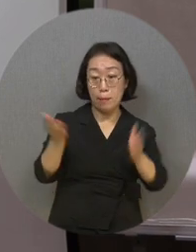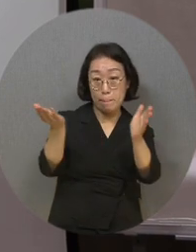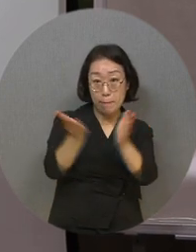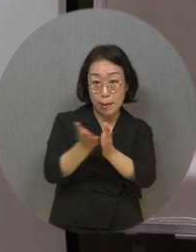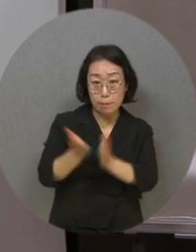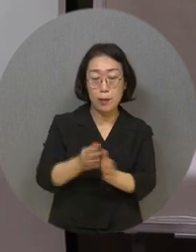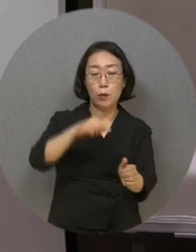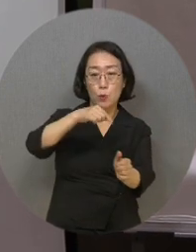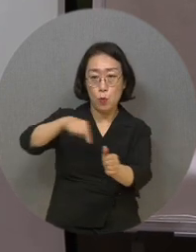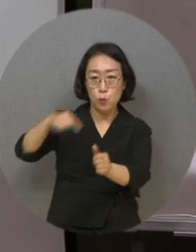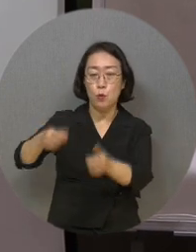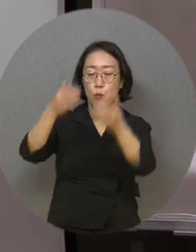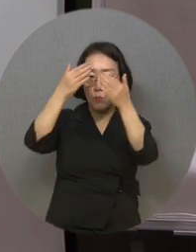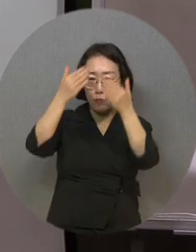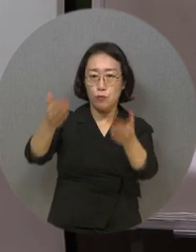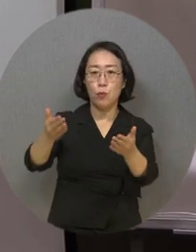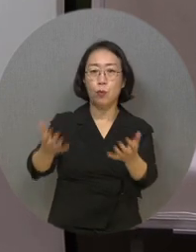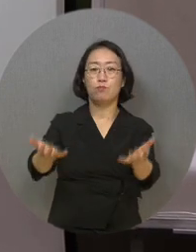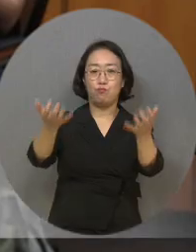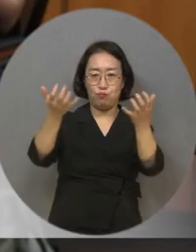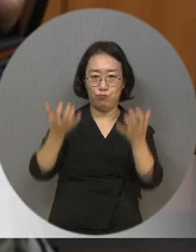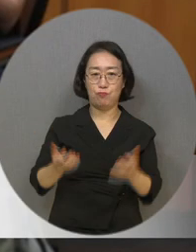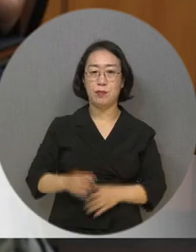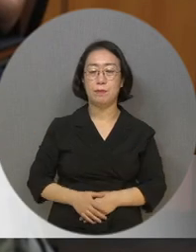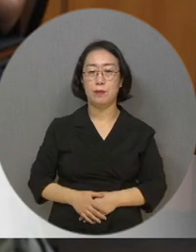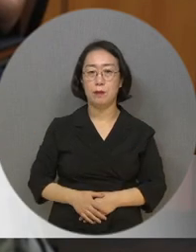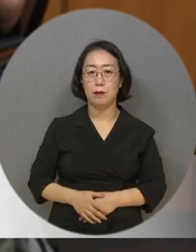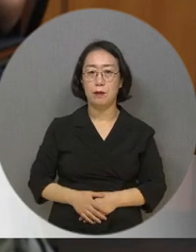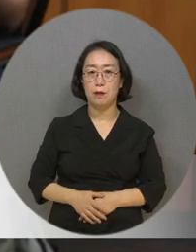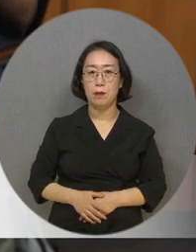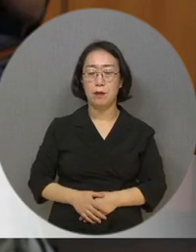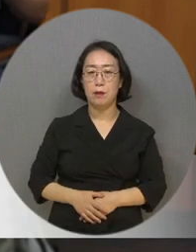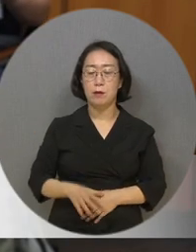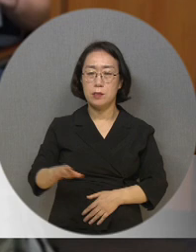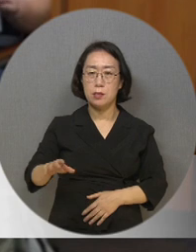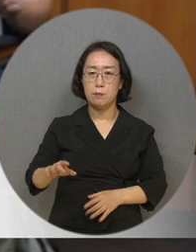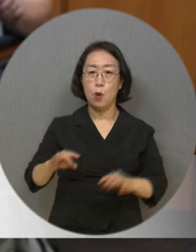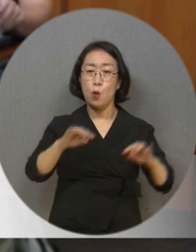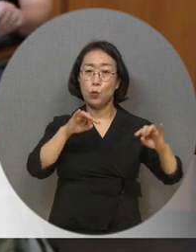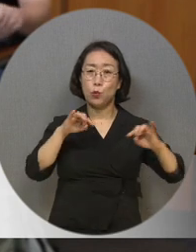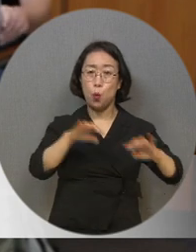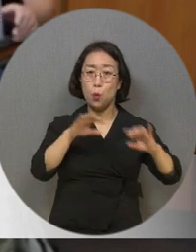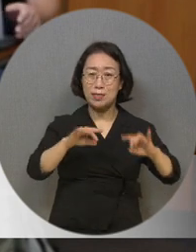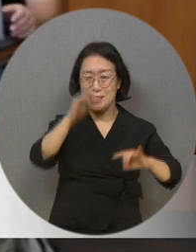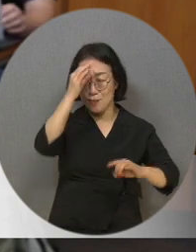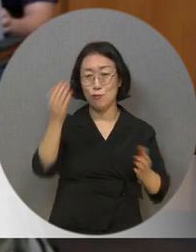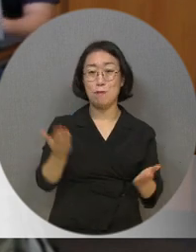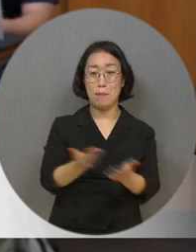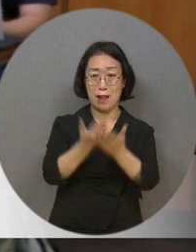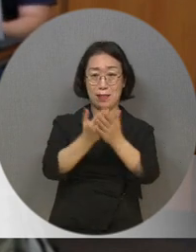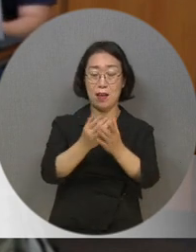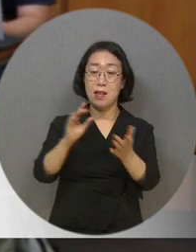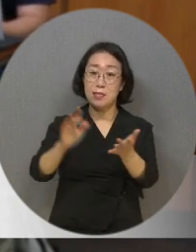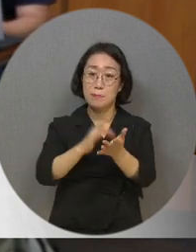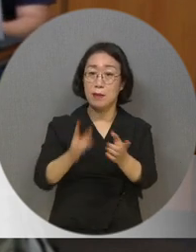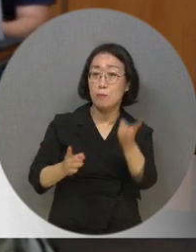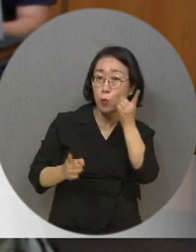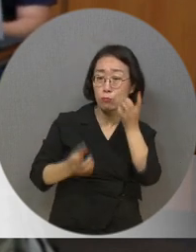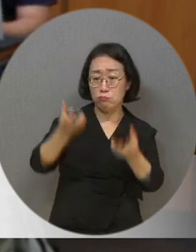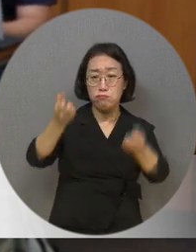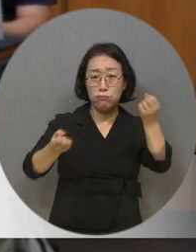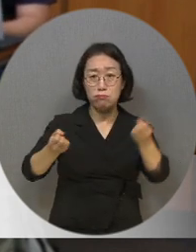맞춤형 교육을 무료로 제공합니다. 현재 정보통신 사회잖아요. 누구나 스마트폰을 활용하는 시대가 왔기